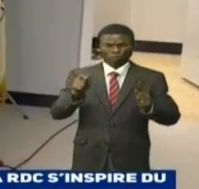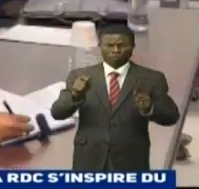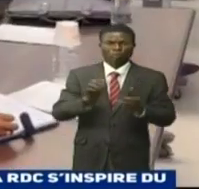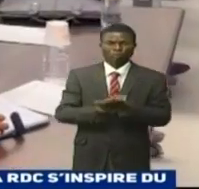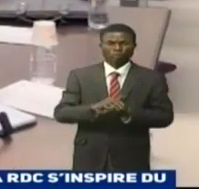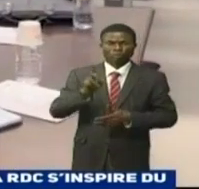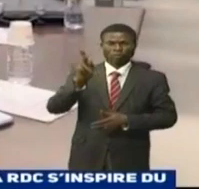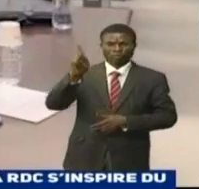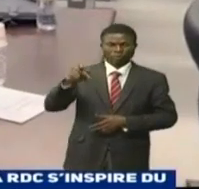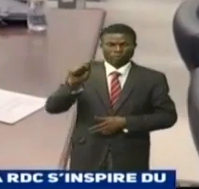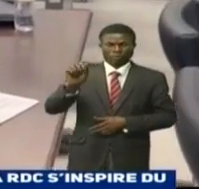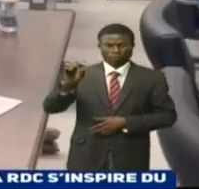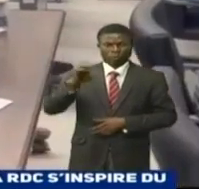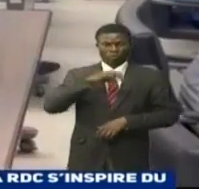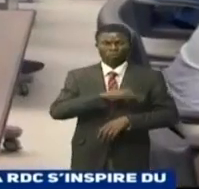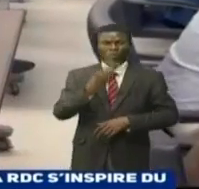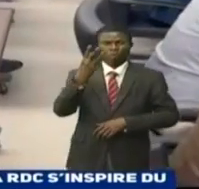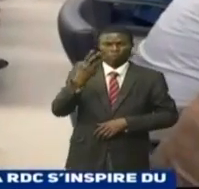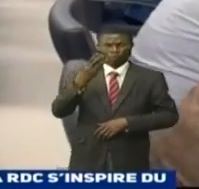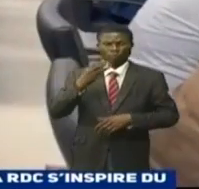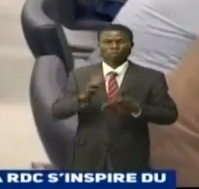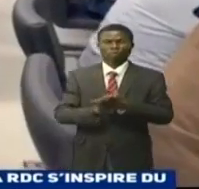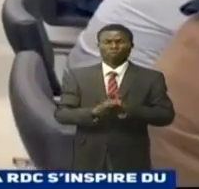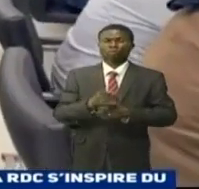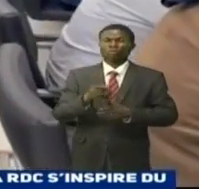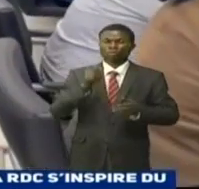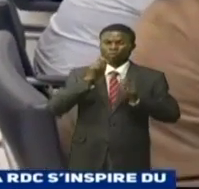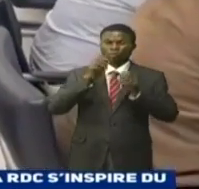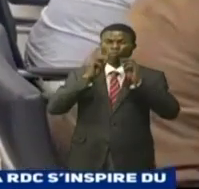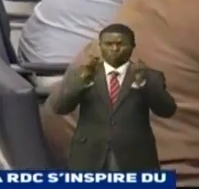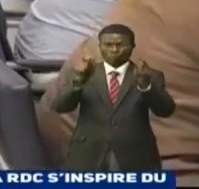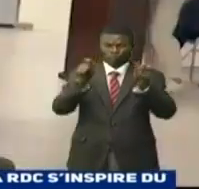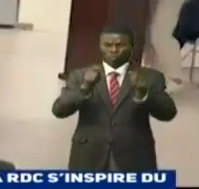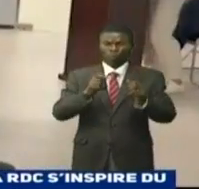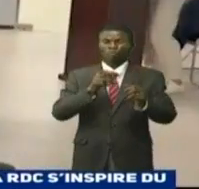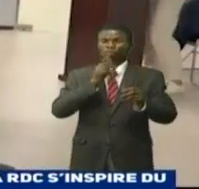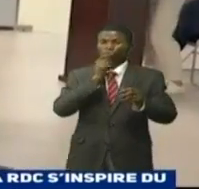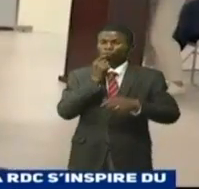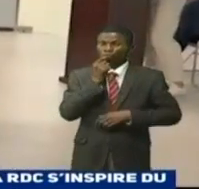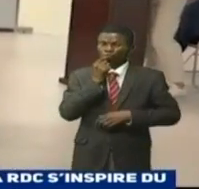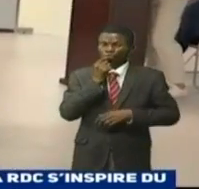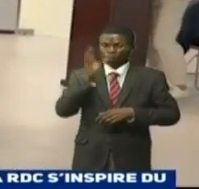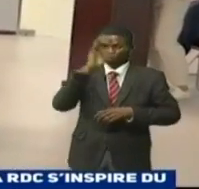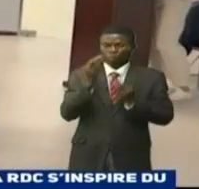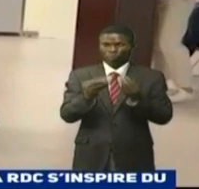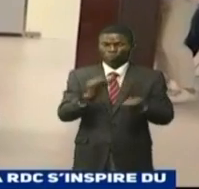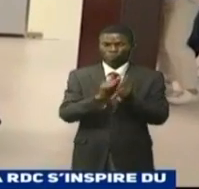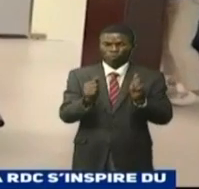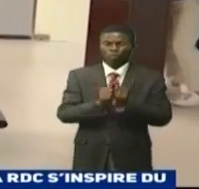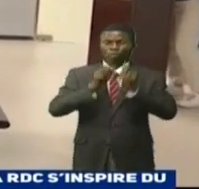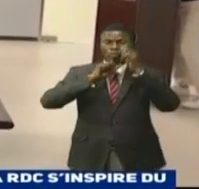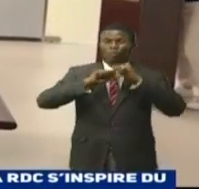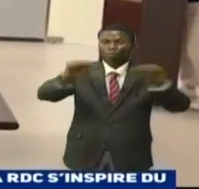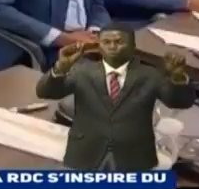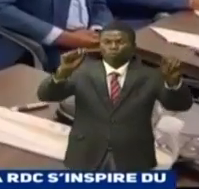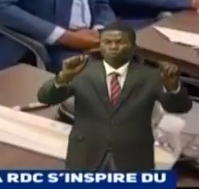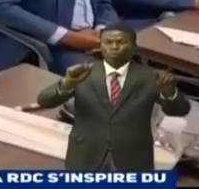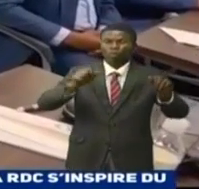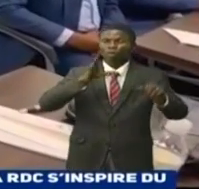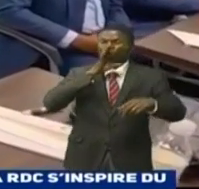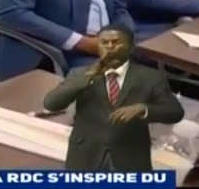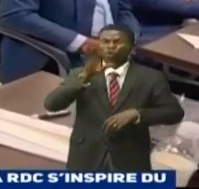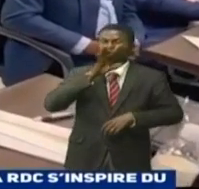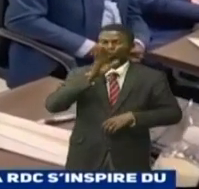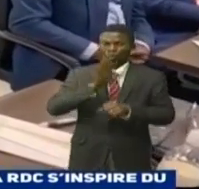pack poursuit trois missions médiation ou l'arbitrage pour résoudre les différents entre les journalistes qui publient ou diffusent les faits et